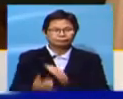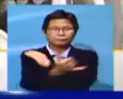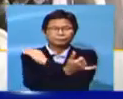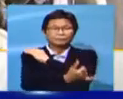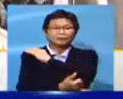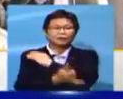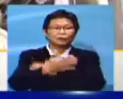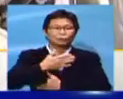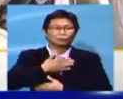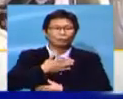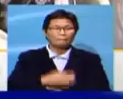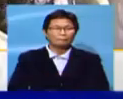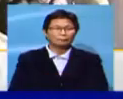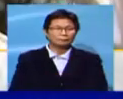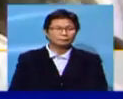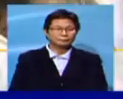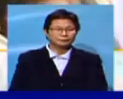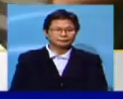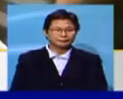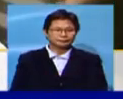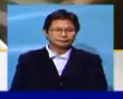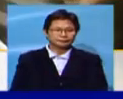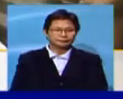pemulihan kita semua